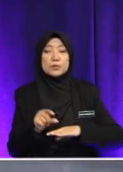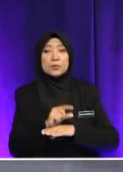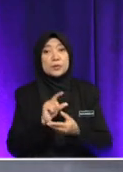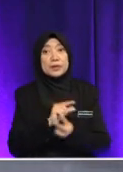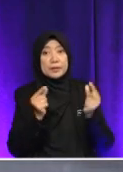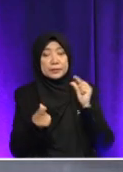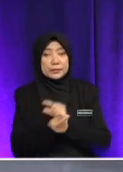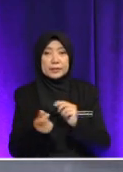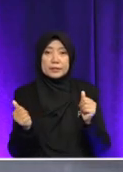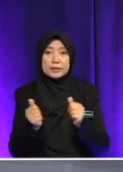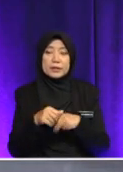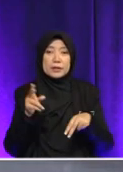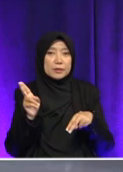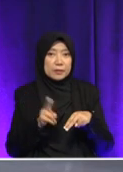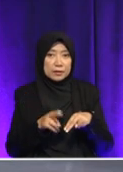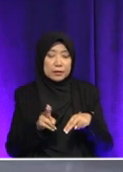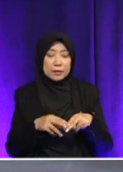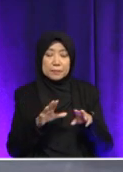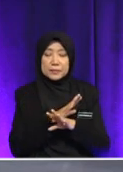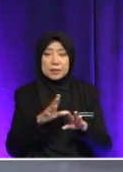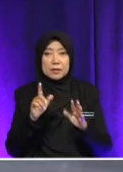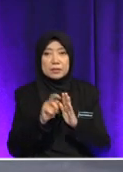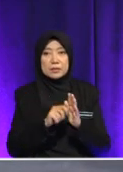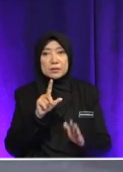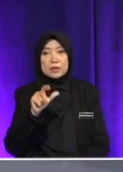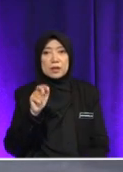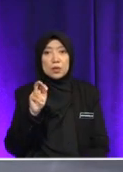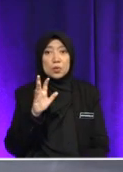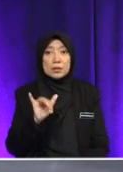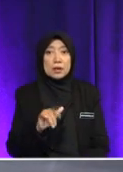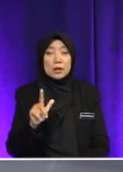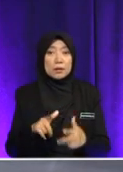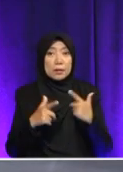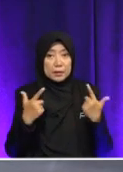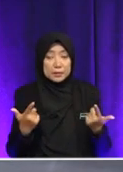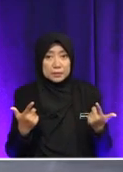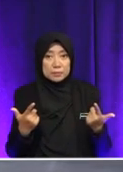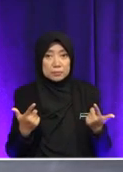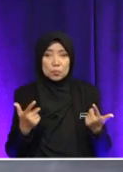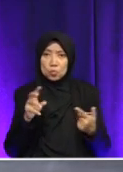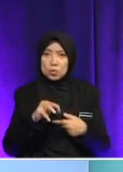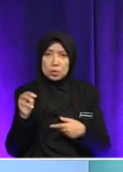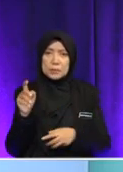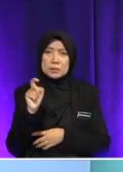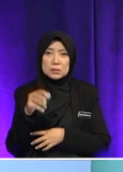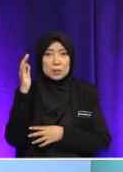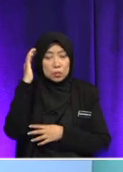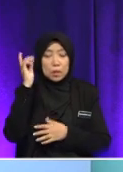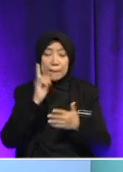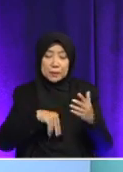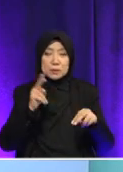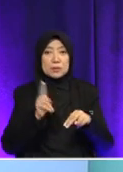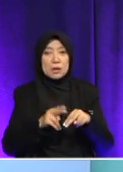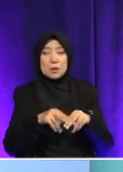digantikan dengan garam tak terlarut kaya lain jadi murid-murid kena tahulah garam tak